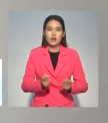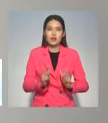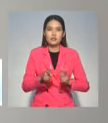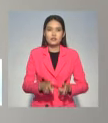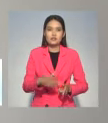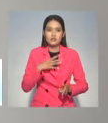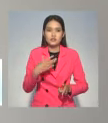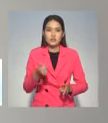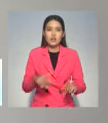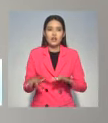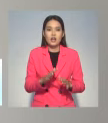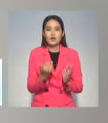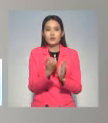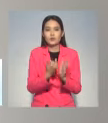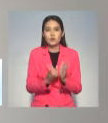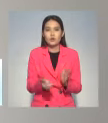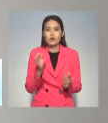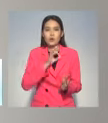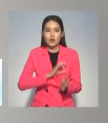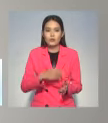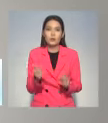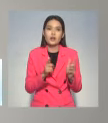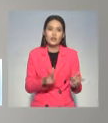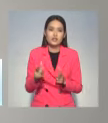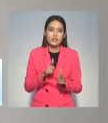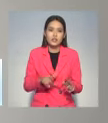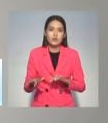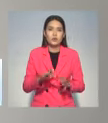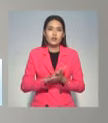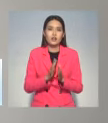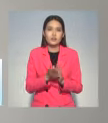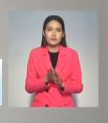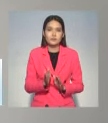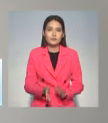Іс бойынша барлық қажетті сараптамалар тағайындалуымен тергеу іс-шаралары жүргізілуде.